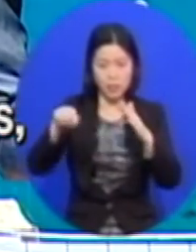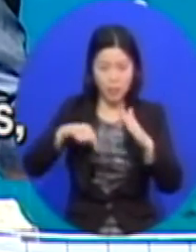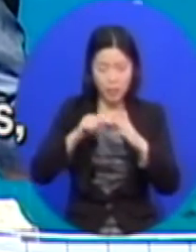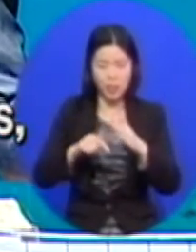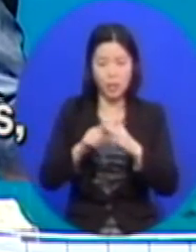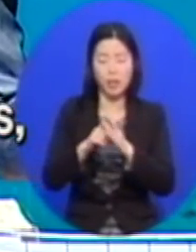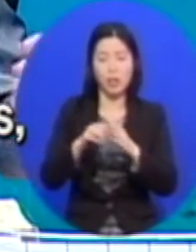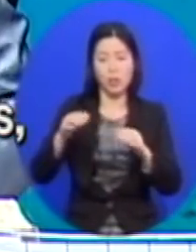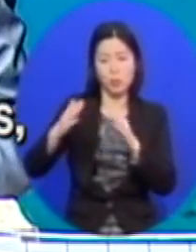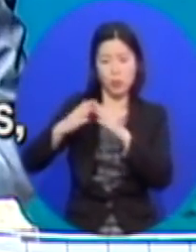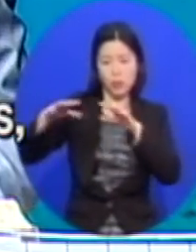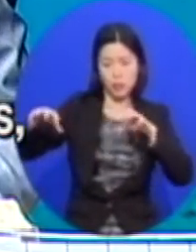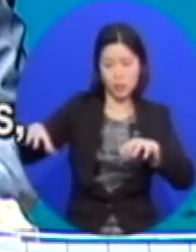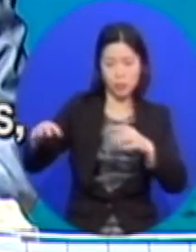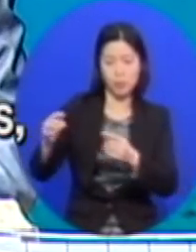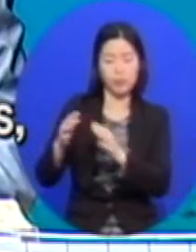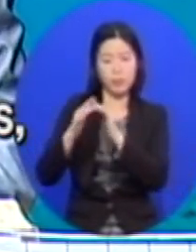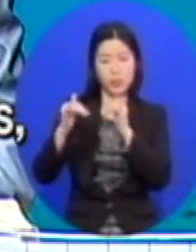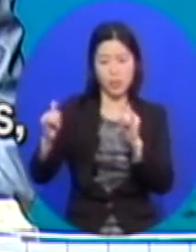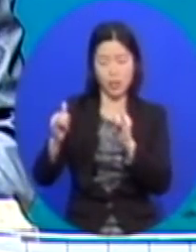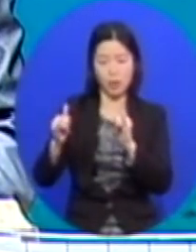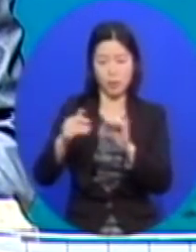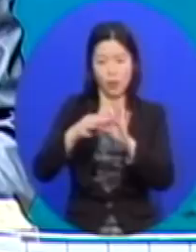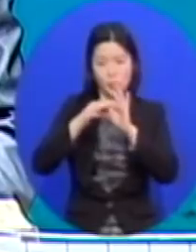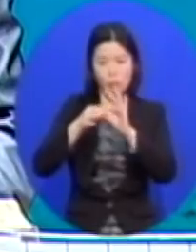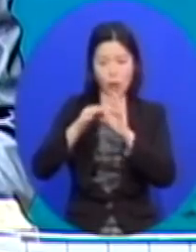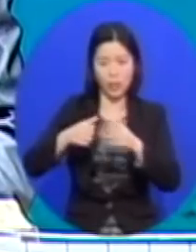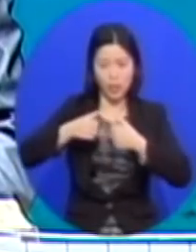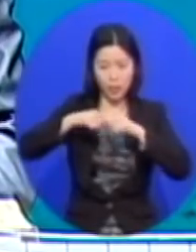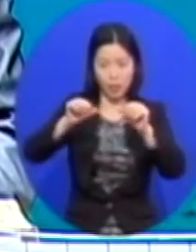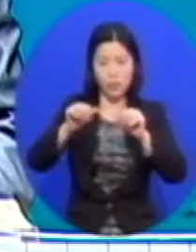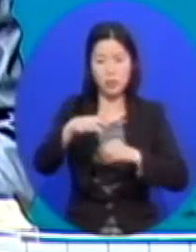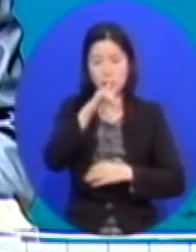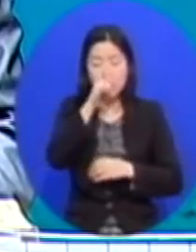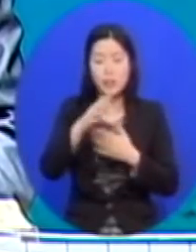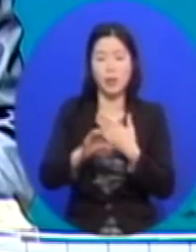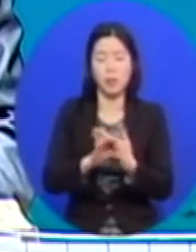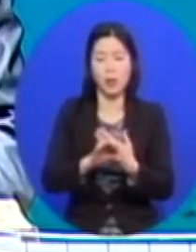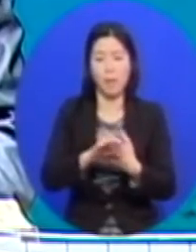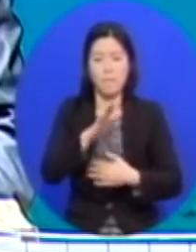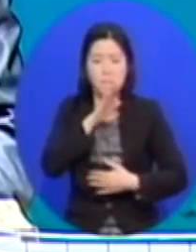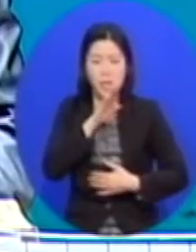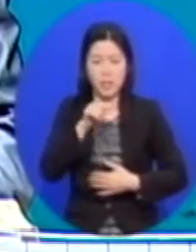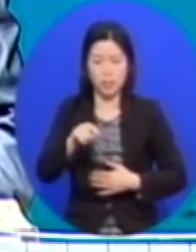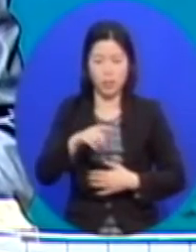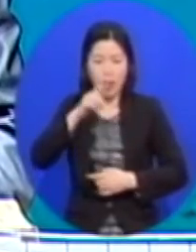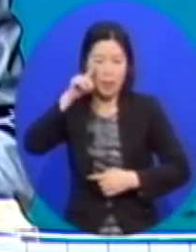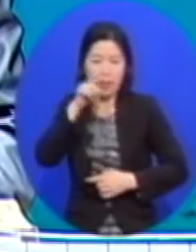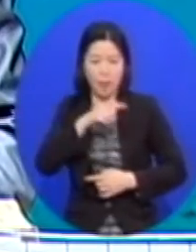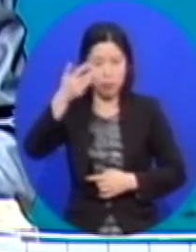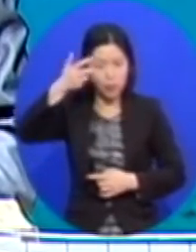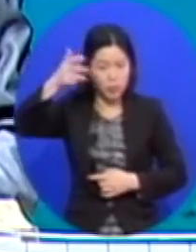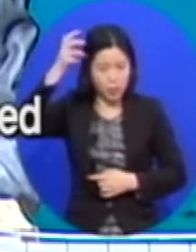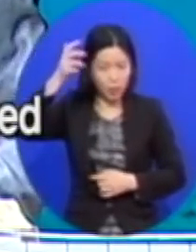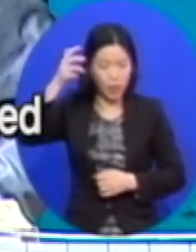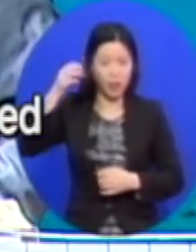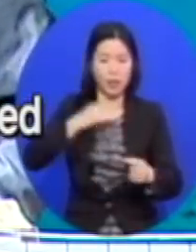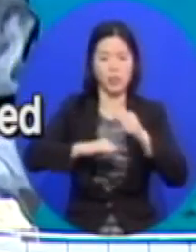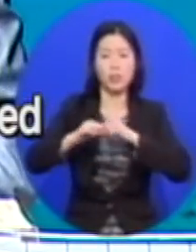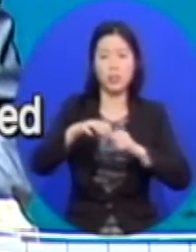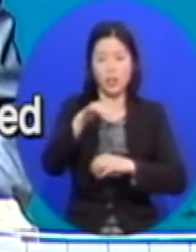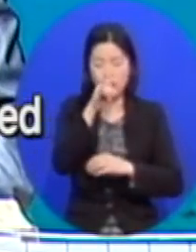사람들 사이의 관계에 깨어진 있었다면 반드시 거기에는 악한 영의 역사가 있어요